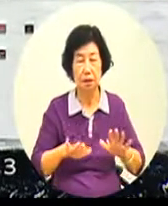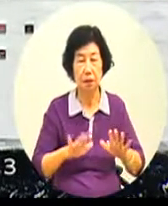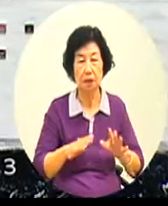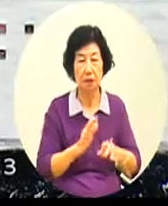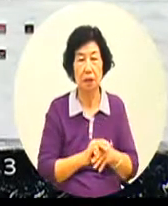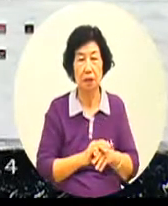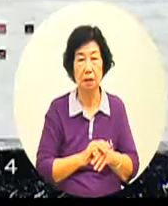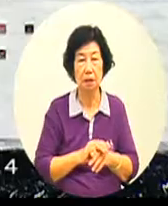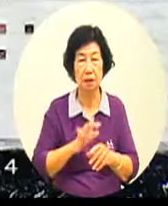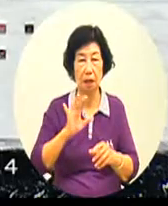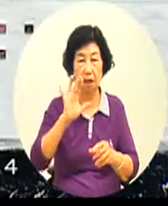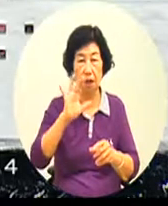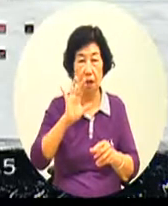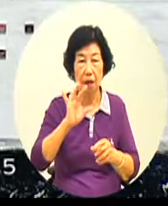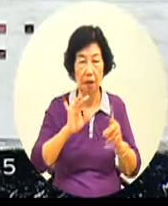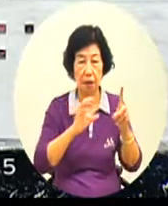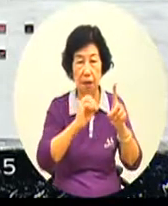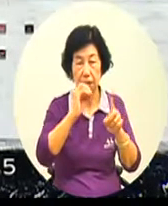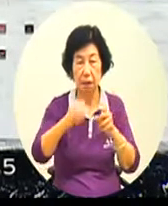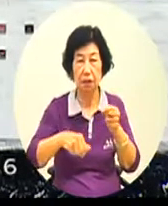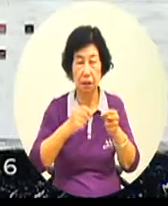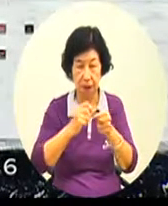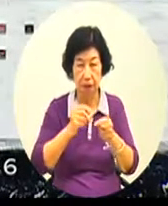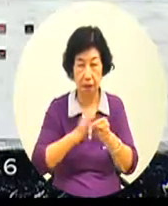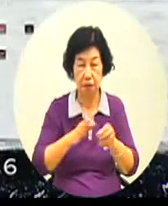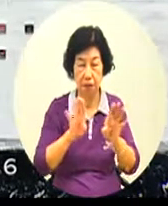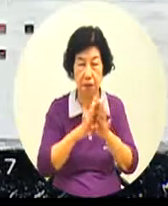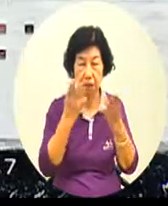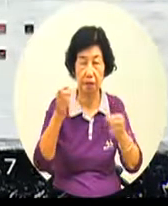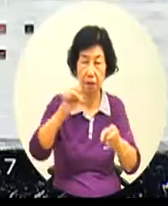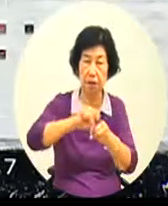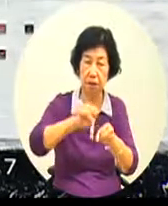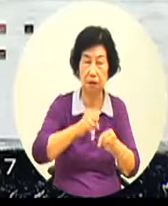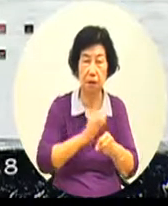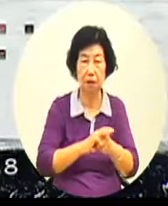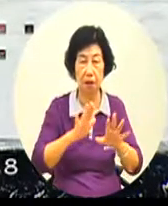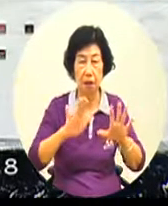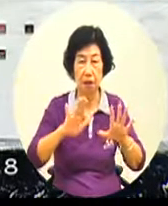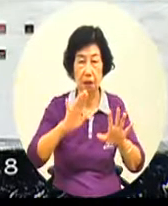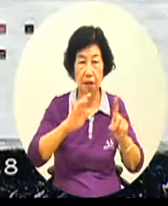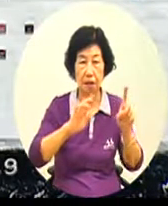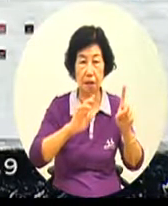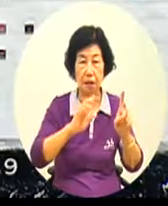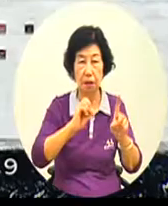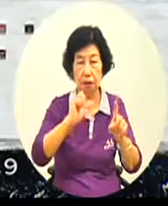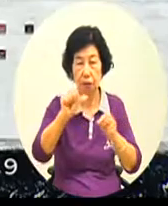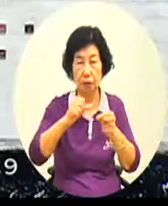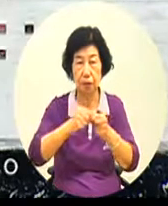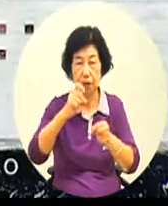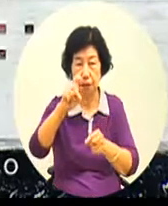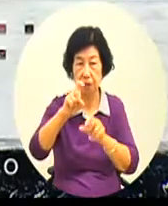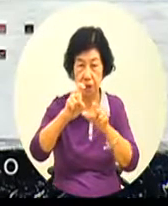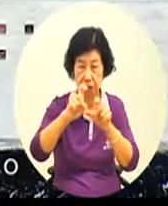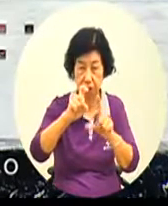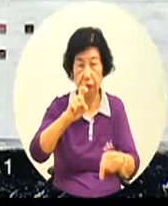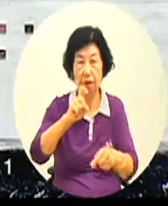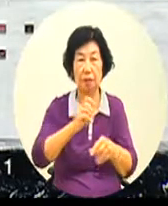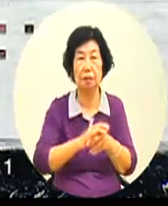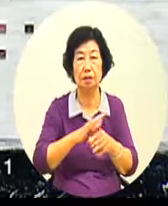100年起呢，逐年增长，截至今年10月底止，涉及本市的原住民人口有